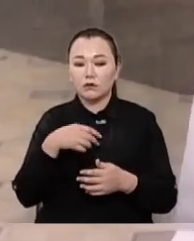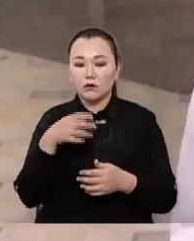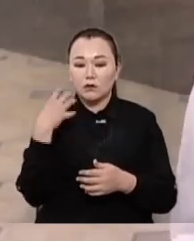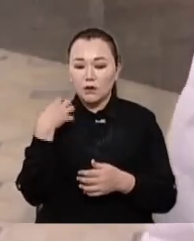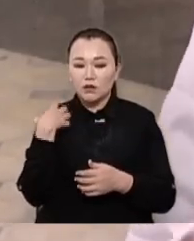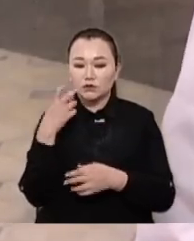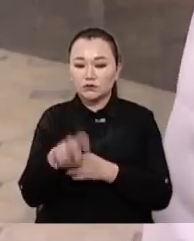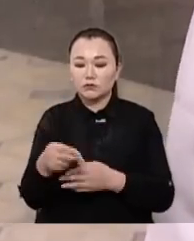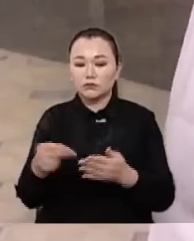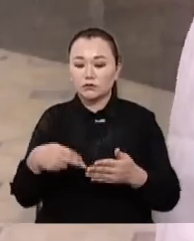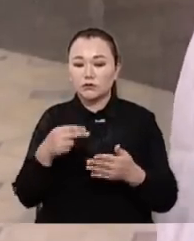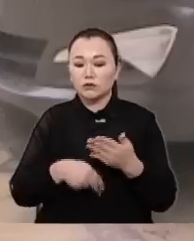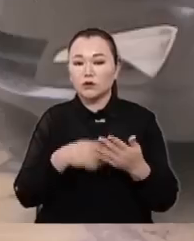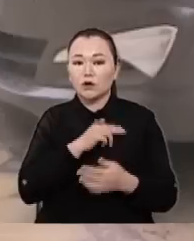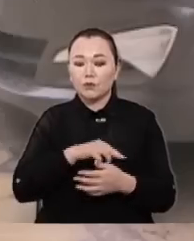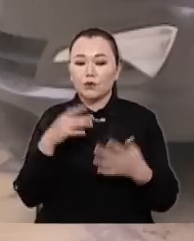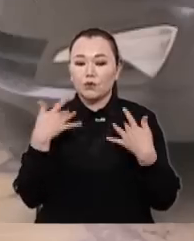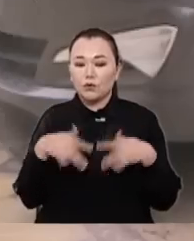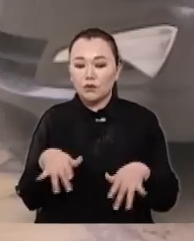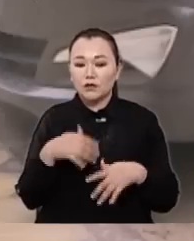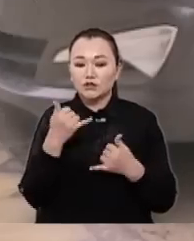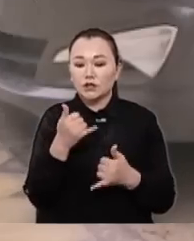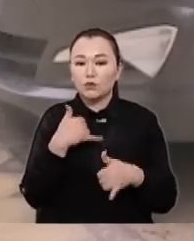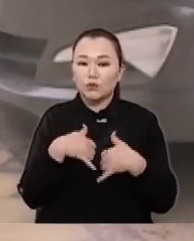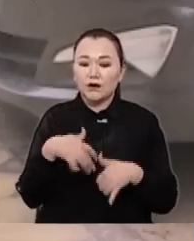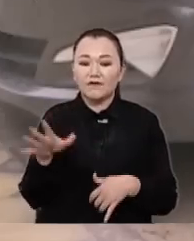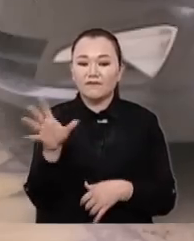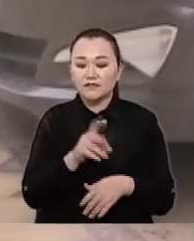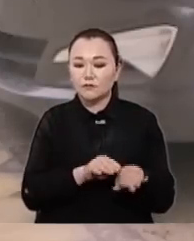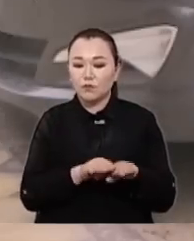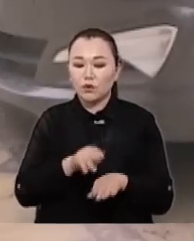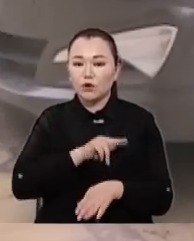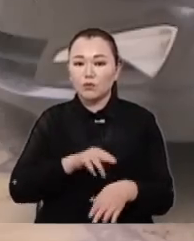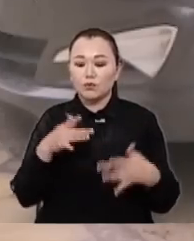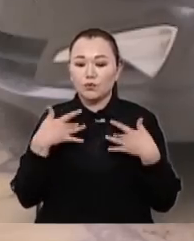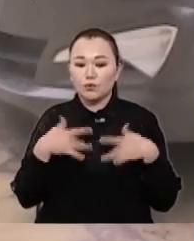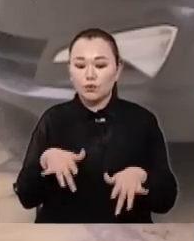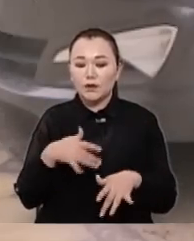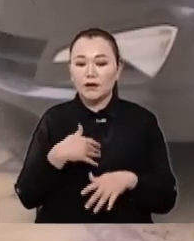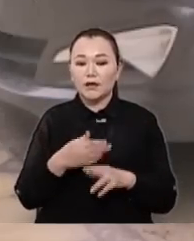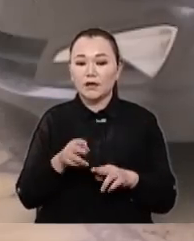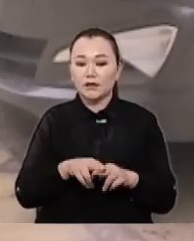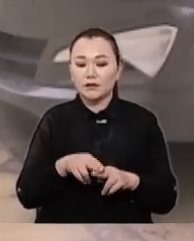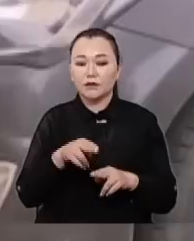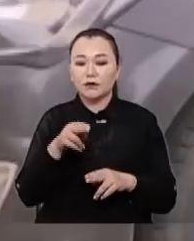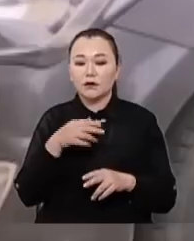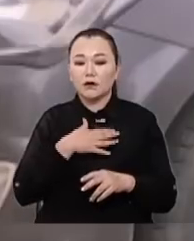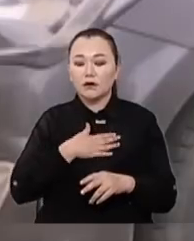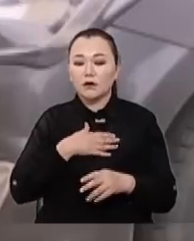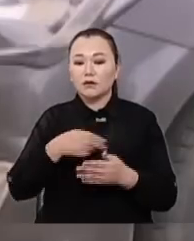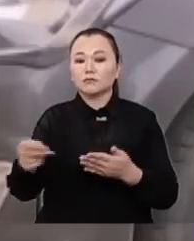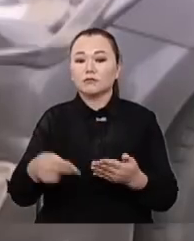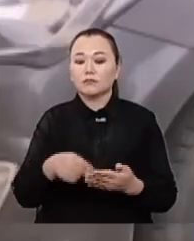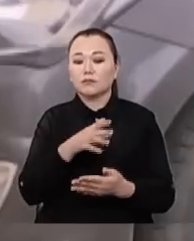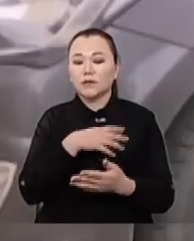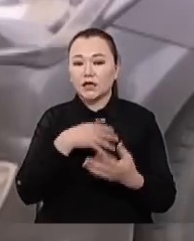басшыға қолымды қойып жұмыстан шығып кеттім. Сонымен енді қазір мұғалімдердің барлығы жұмыстан шыққан. Мен оны қаржыландырып бергем. Ал